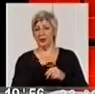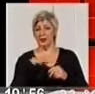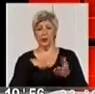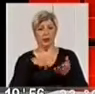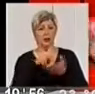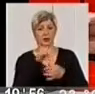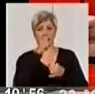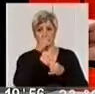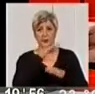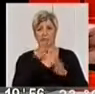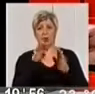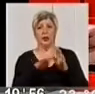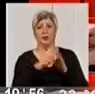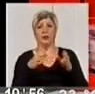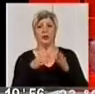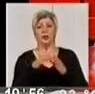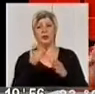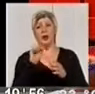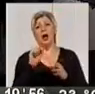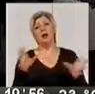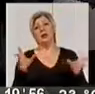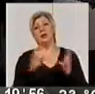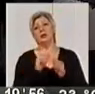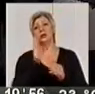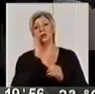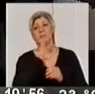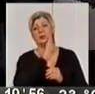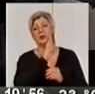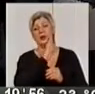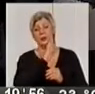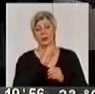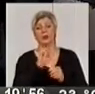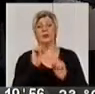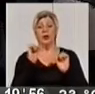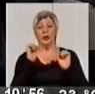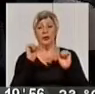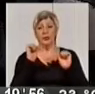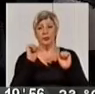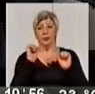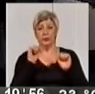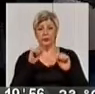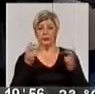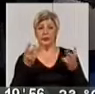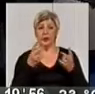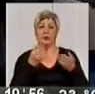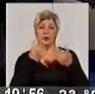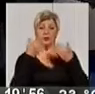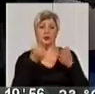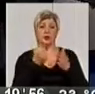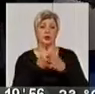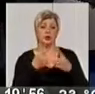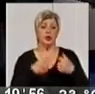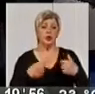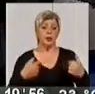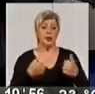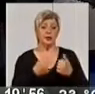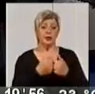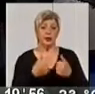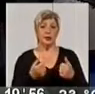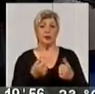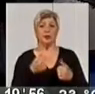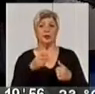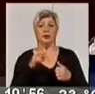А, разом з мамою? Можливо, знову ж таки, звернутися до Департаменту соціального захисту населення, до нас, на